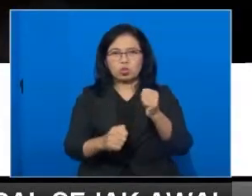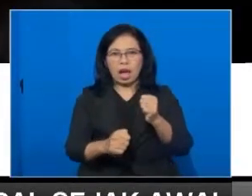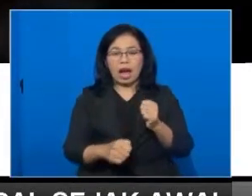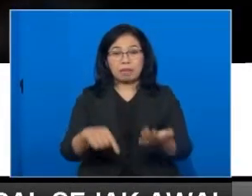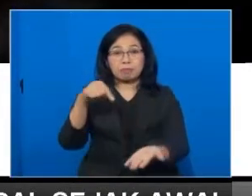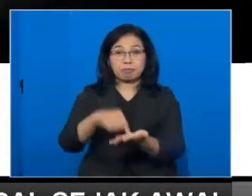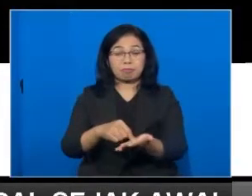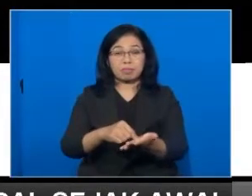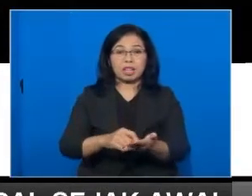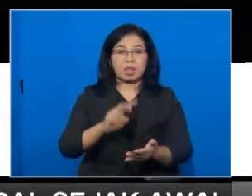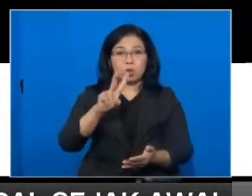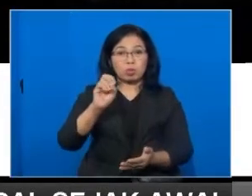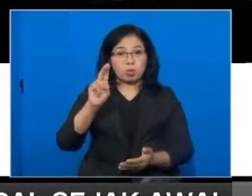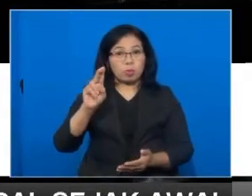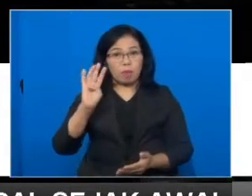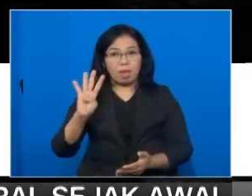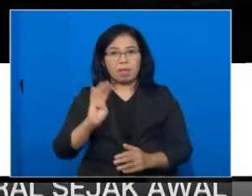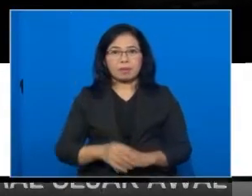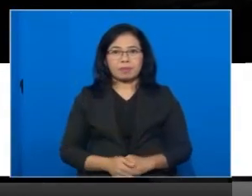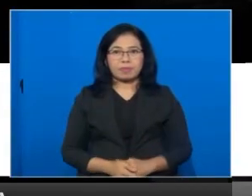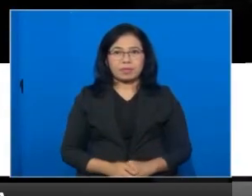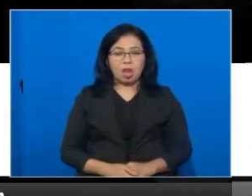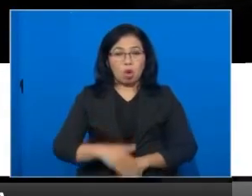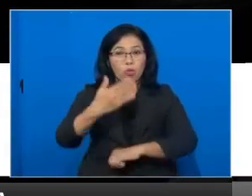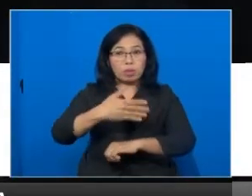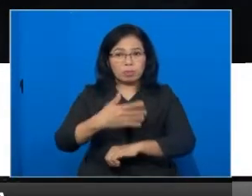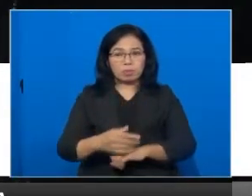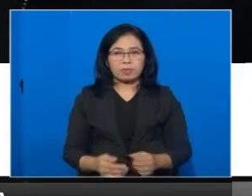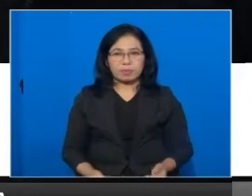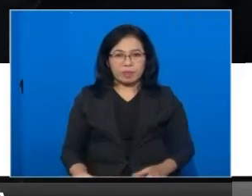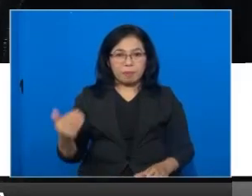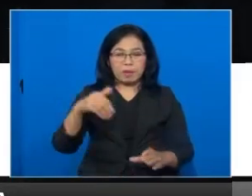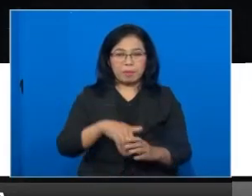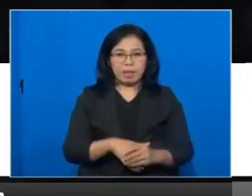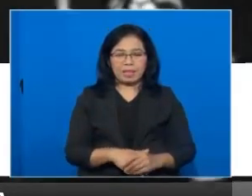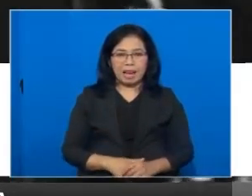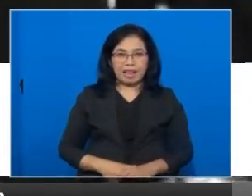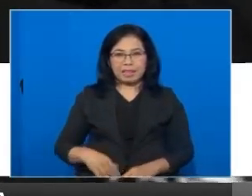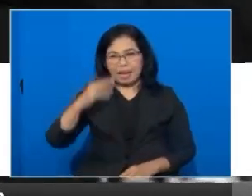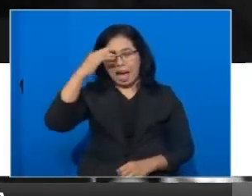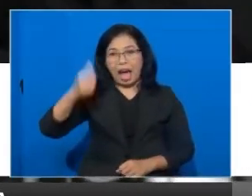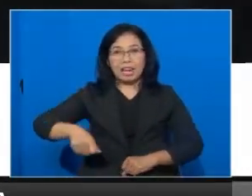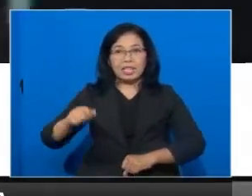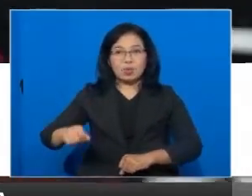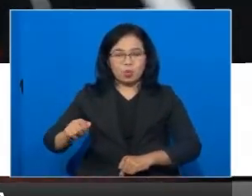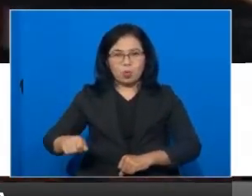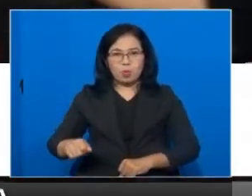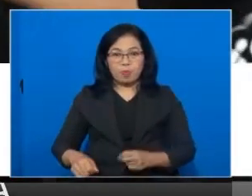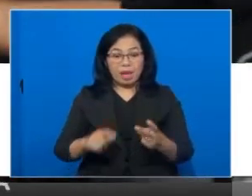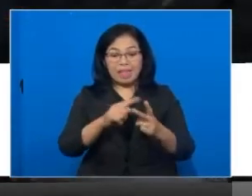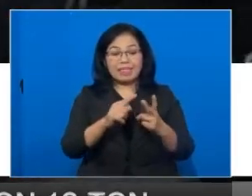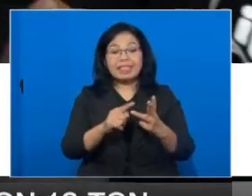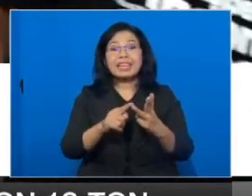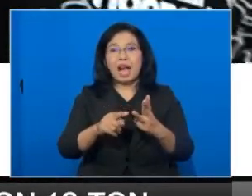umum 2020 film ini menampilkan tig orang ahli hukum tata negara yakniainal Ar mtar fersari